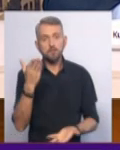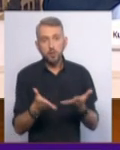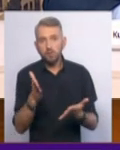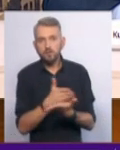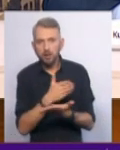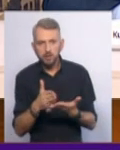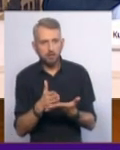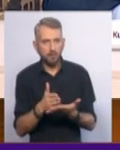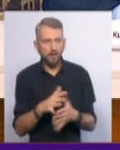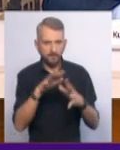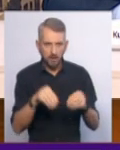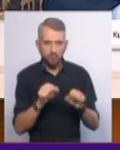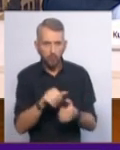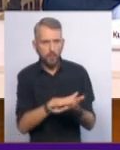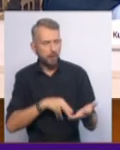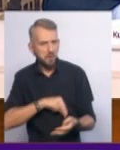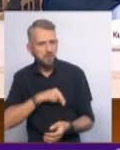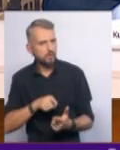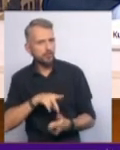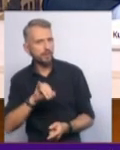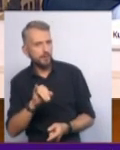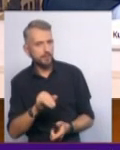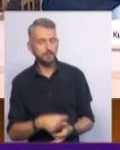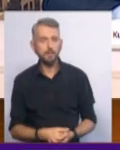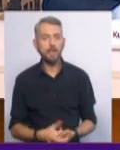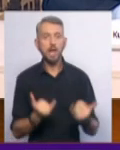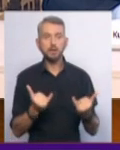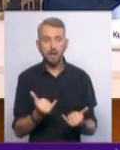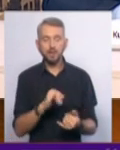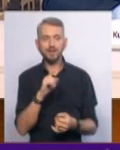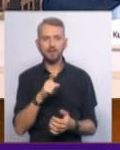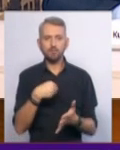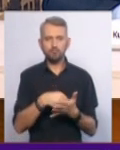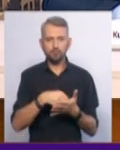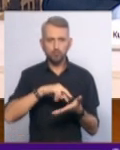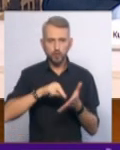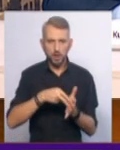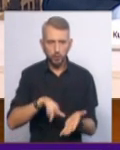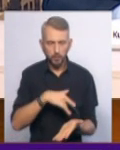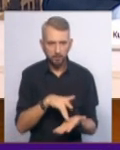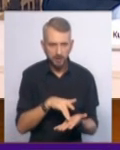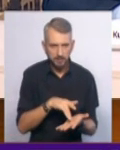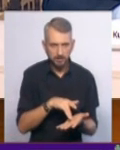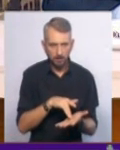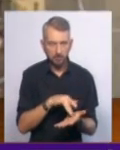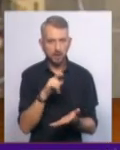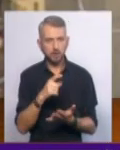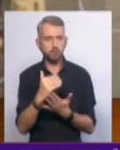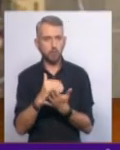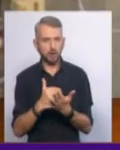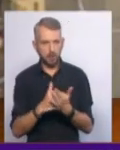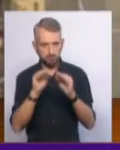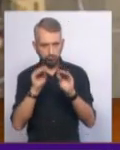запустити було цей комплекс. Зараз ми із бюджету міста, із програми, яка